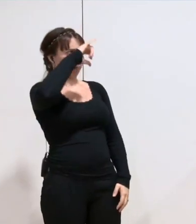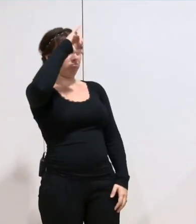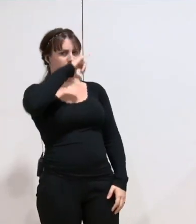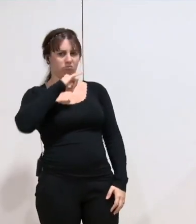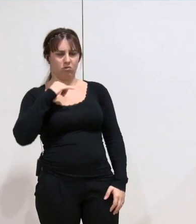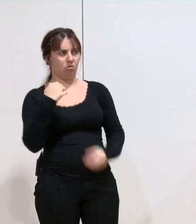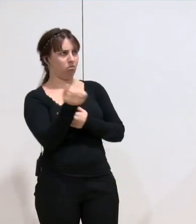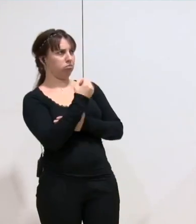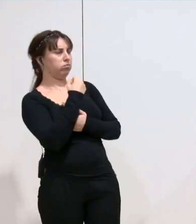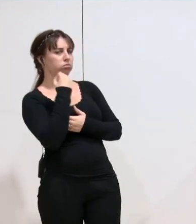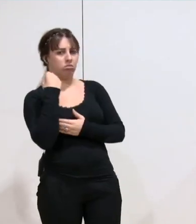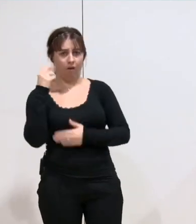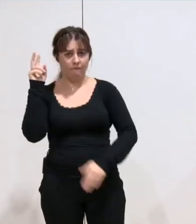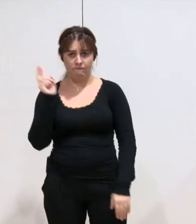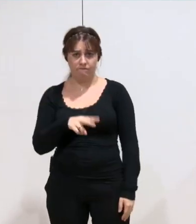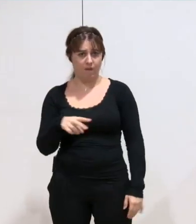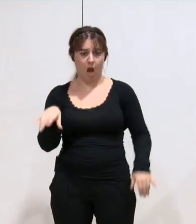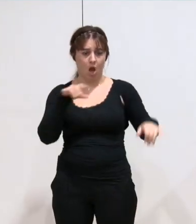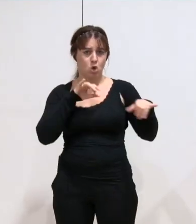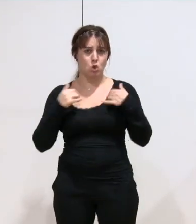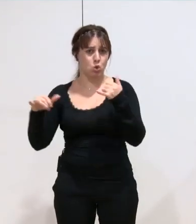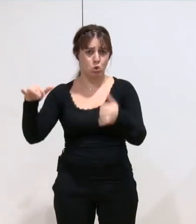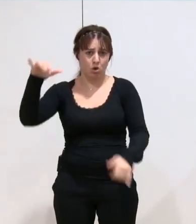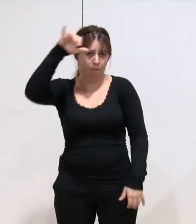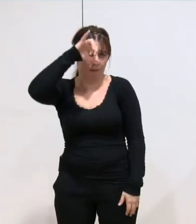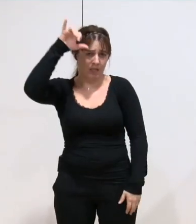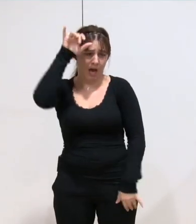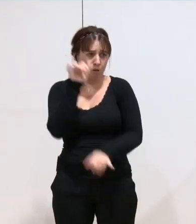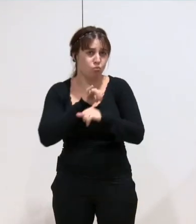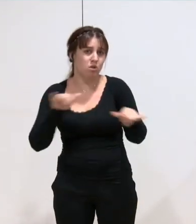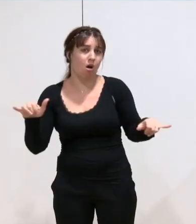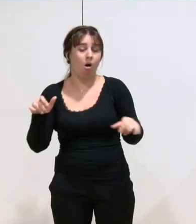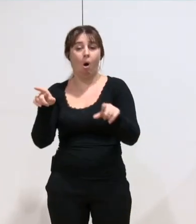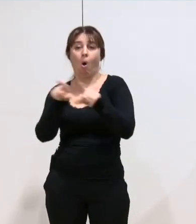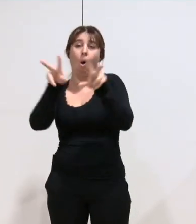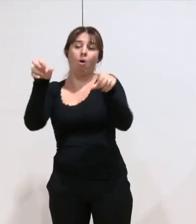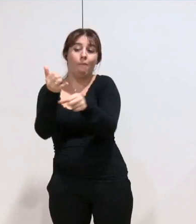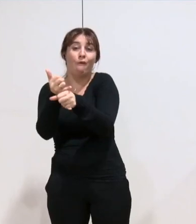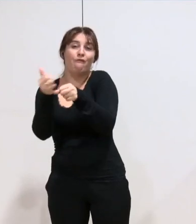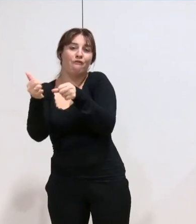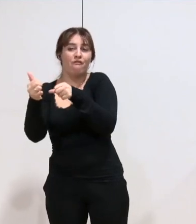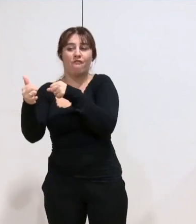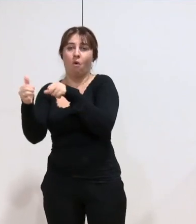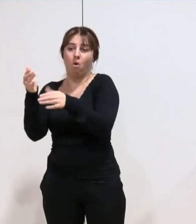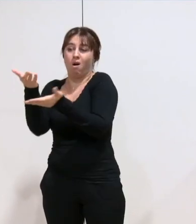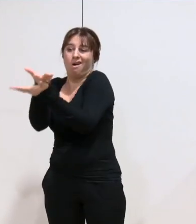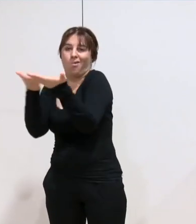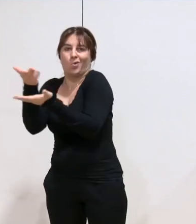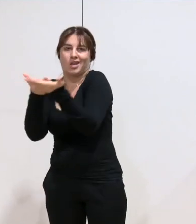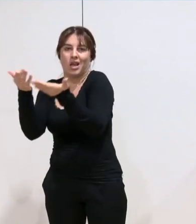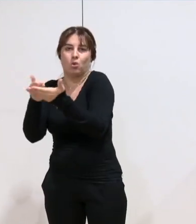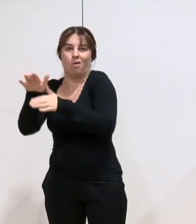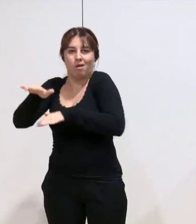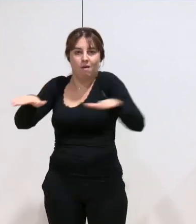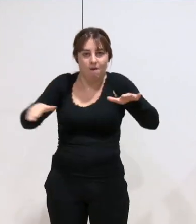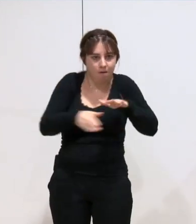qu'une mascarade, qu'on nous amuse avec des mots, avec une pseudo-concertation, et que pendant ce temps on prépare ces bombinettes